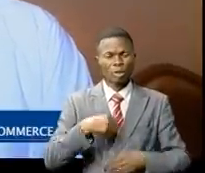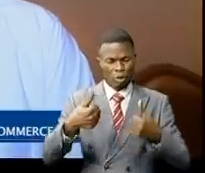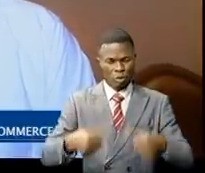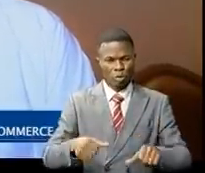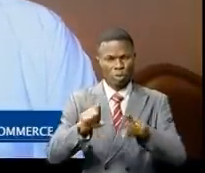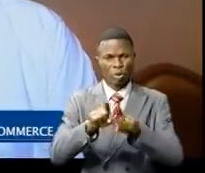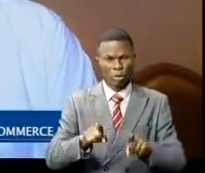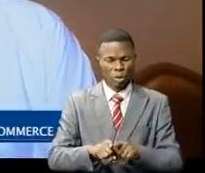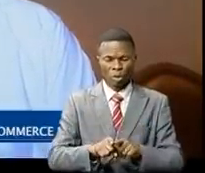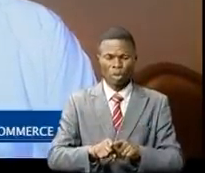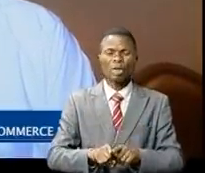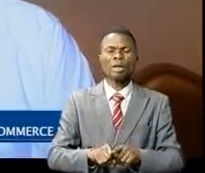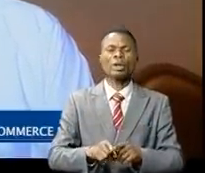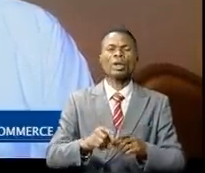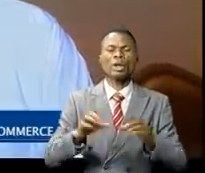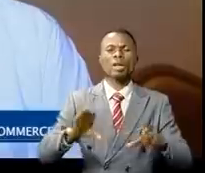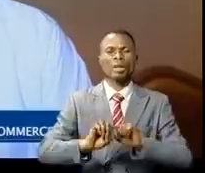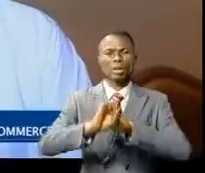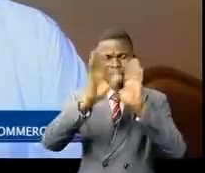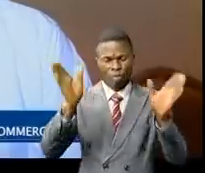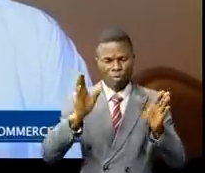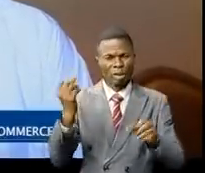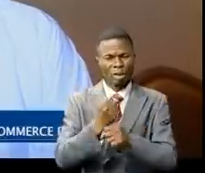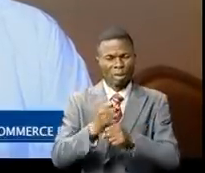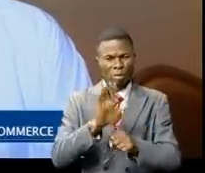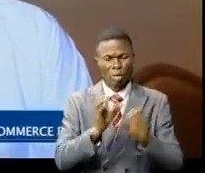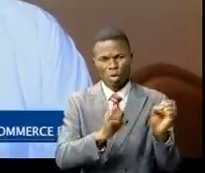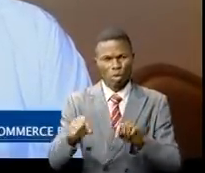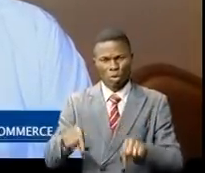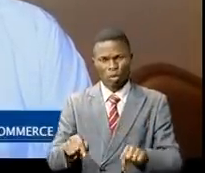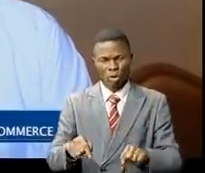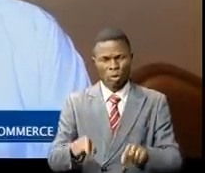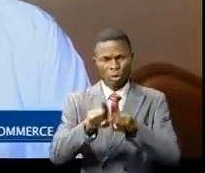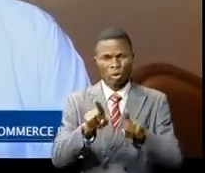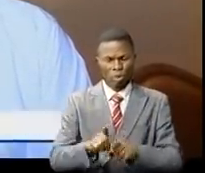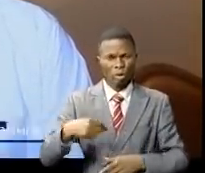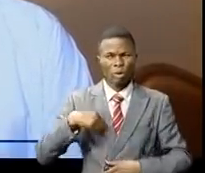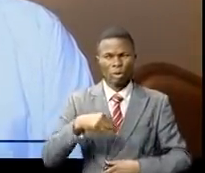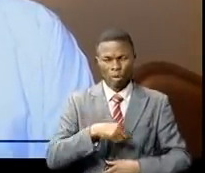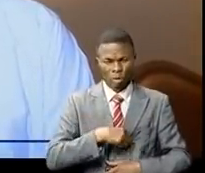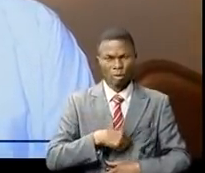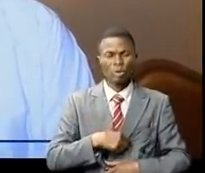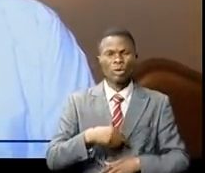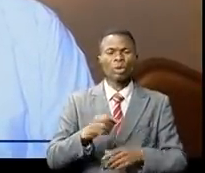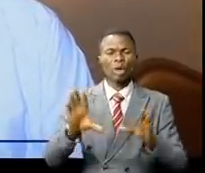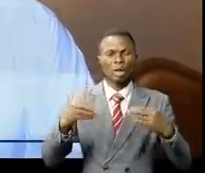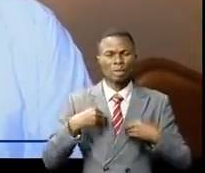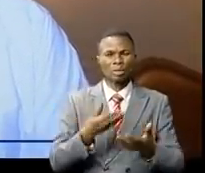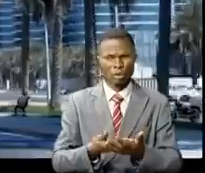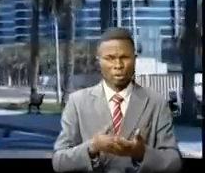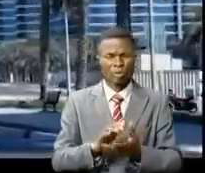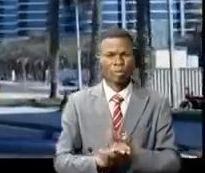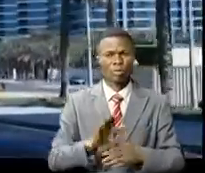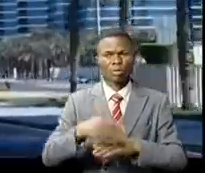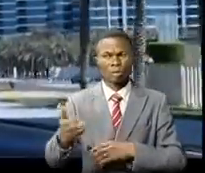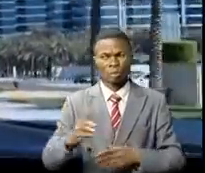ouvert face aux divers secteurs d'activités dans lesquels nous allons investir que juste après